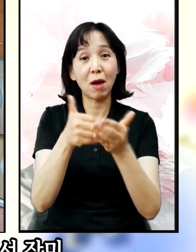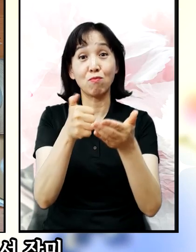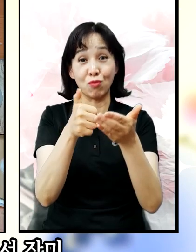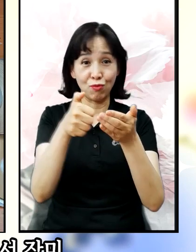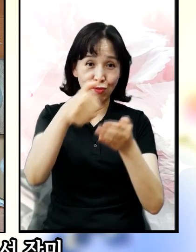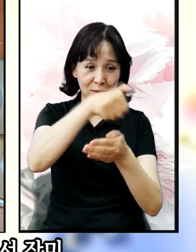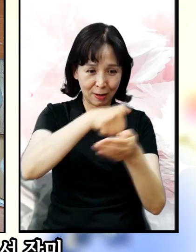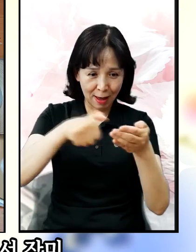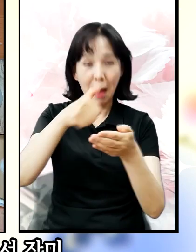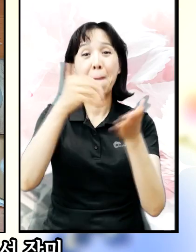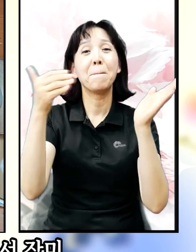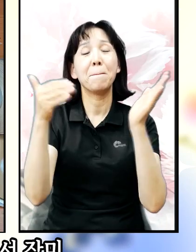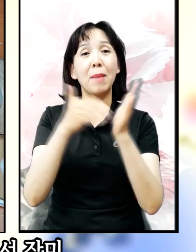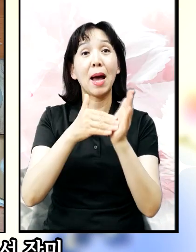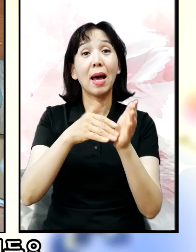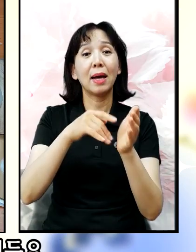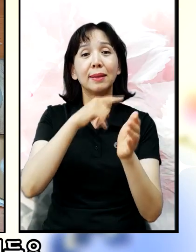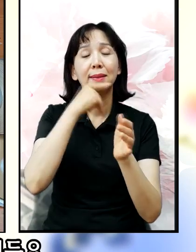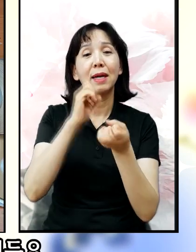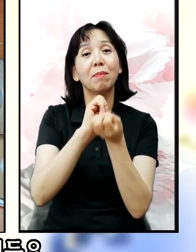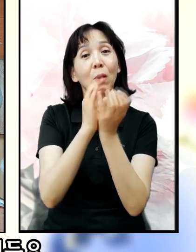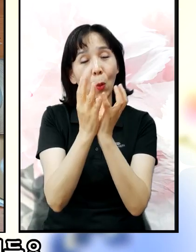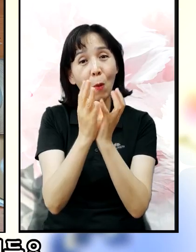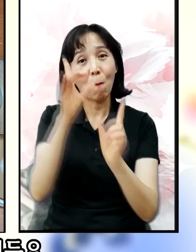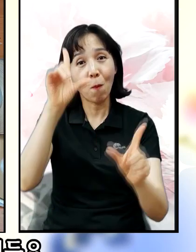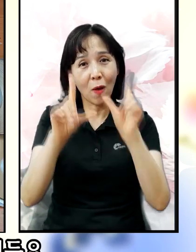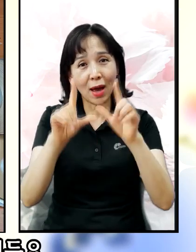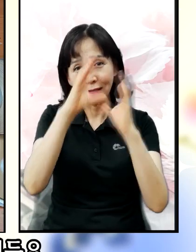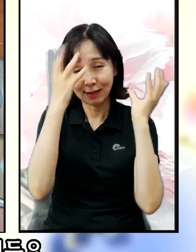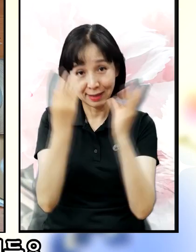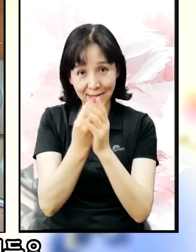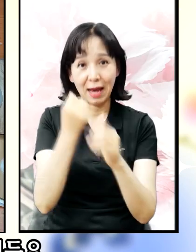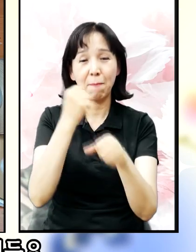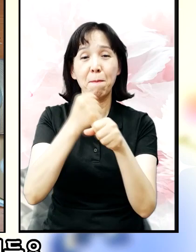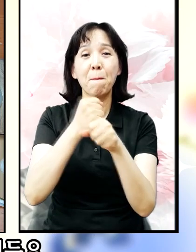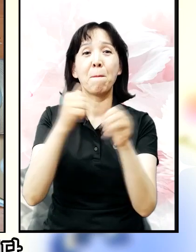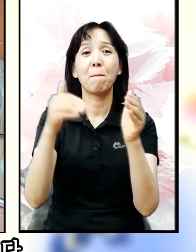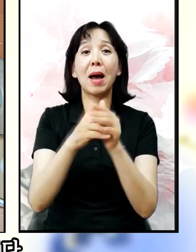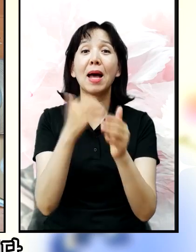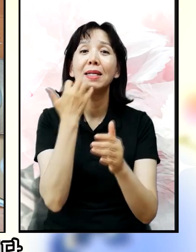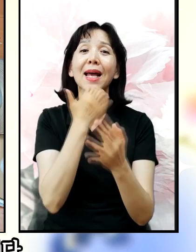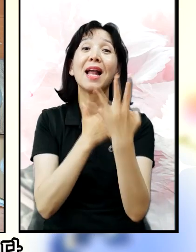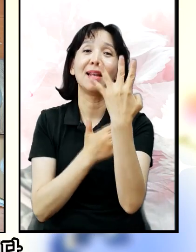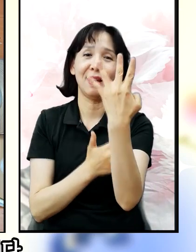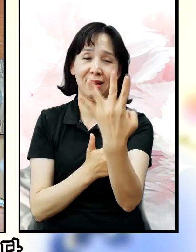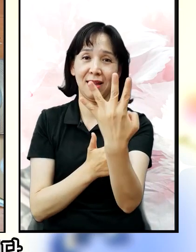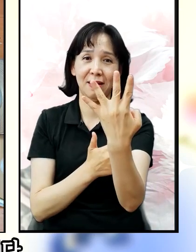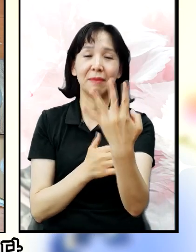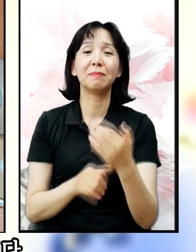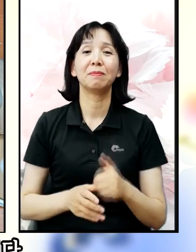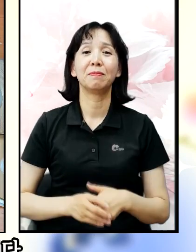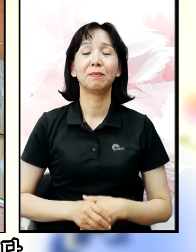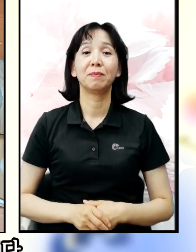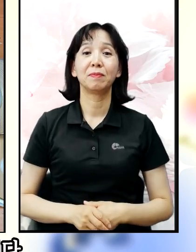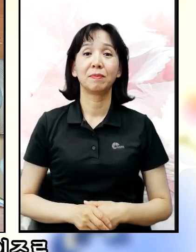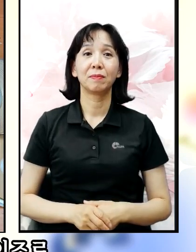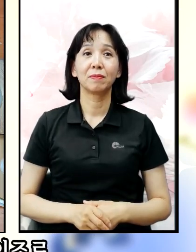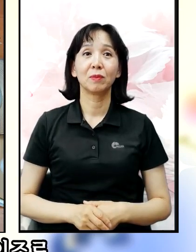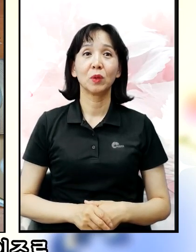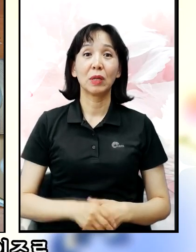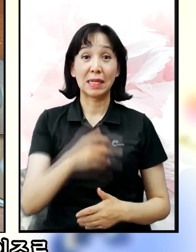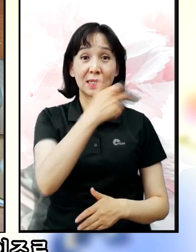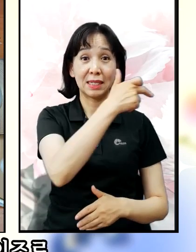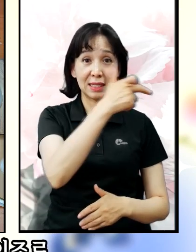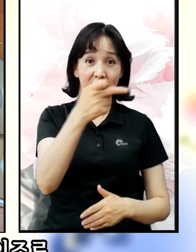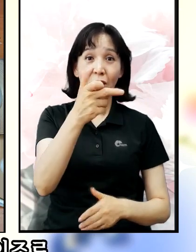라이터 마무리까지 해서 장미 꽃잎 모양이 지금 다 나왔거든요. 4가지 컬러가 나왔습니다.